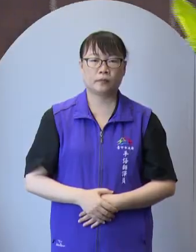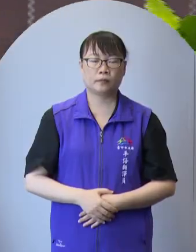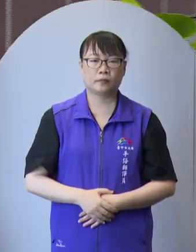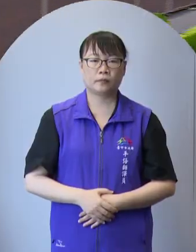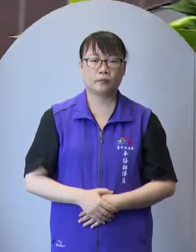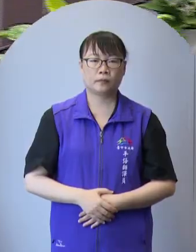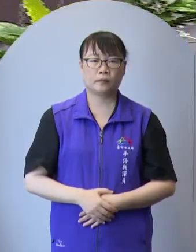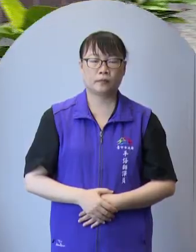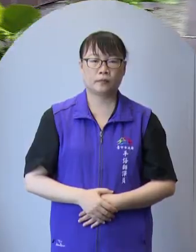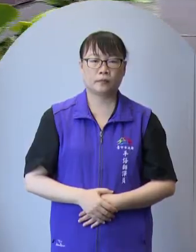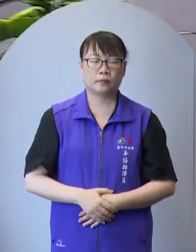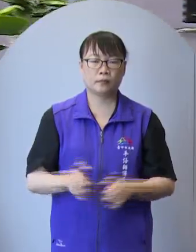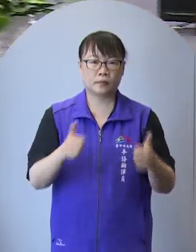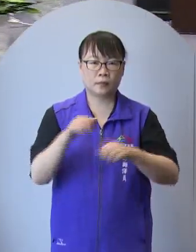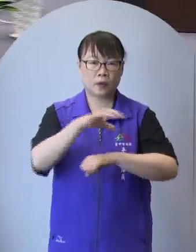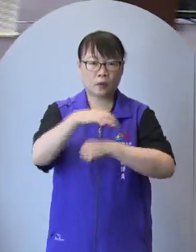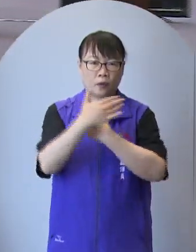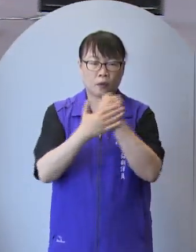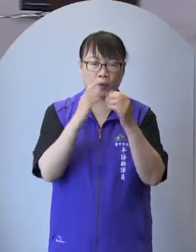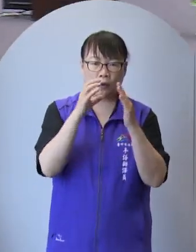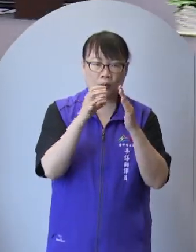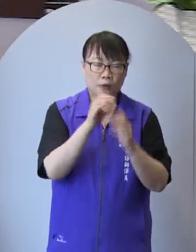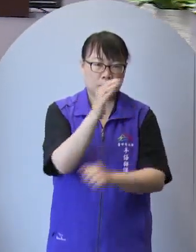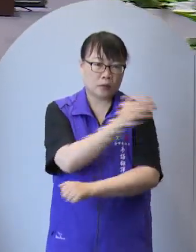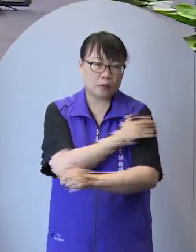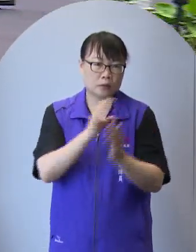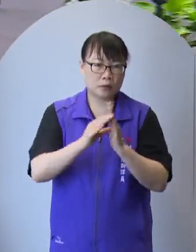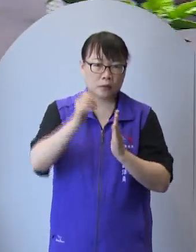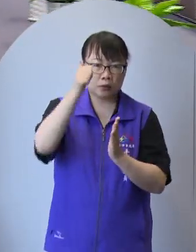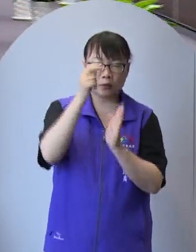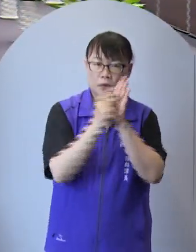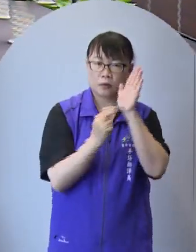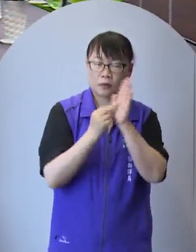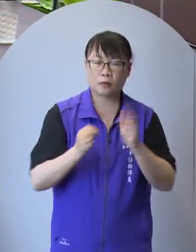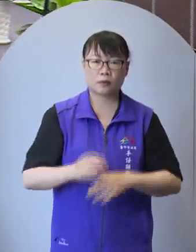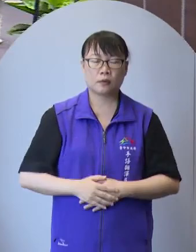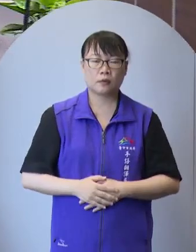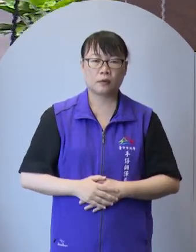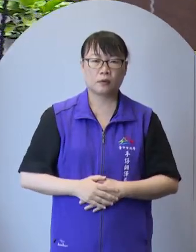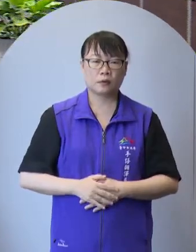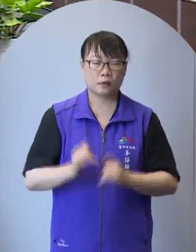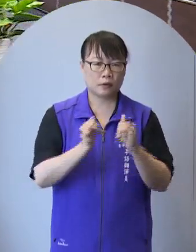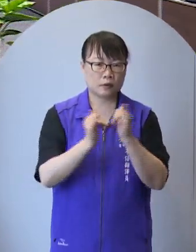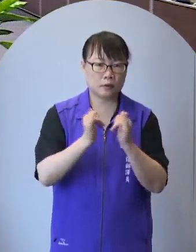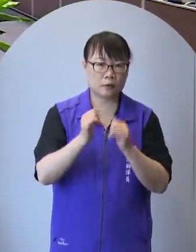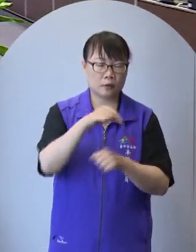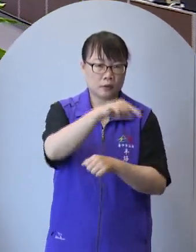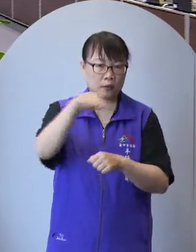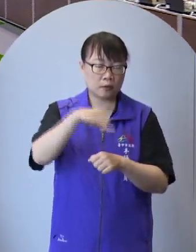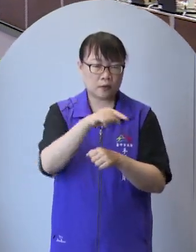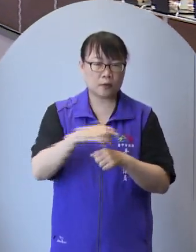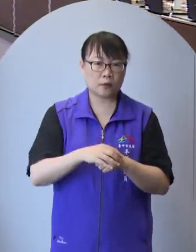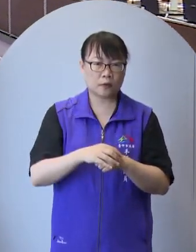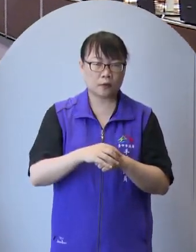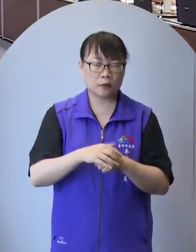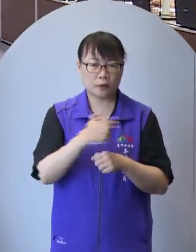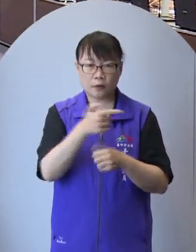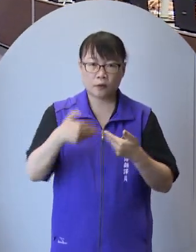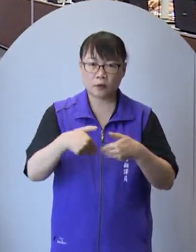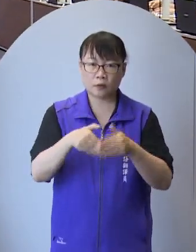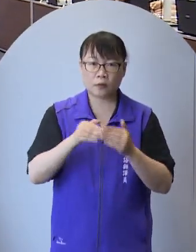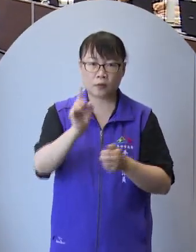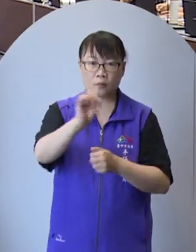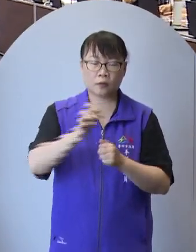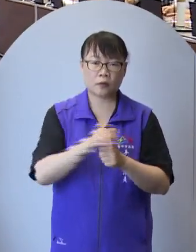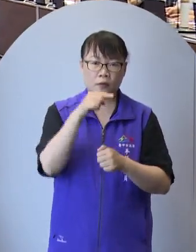好，谢谢环保局陈弘毅局长哈的一个说明。各位市民家人，非常非常重要哈，这个